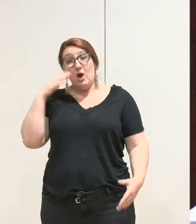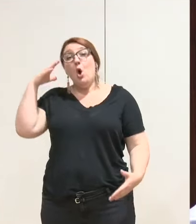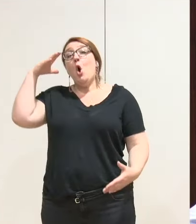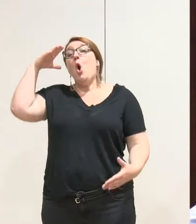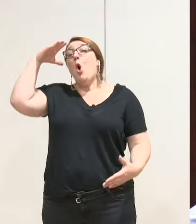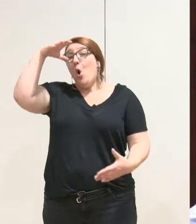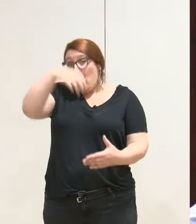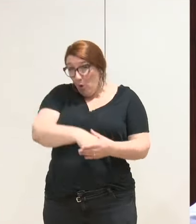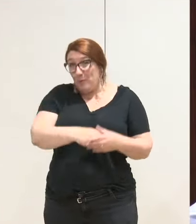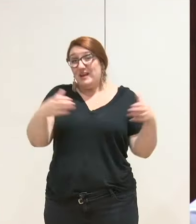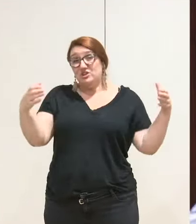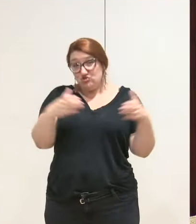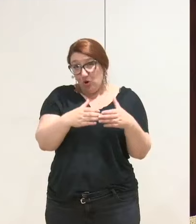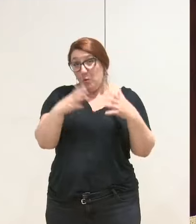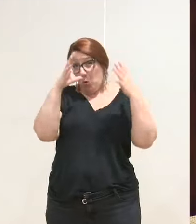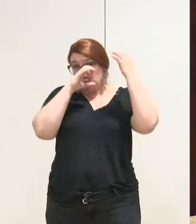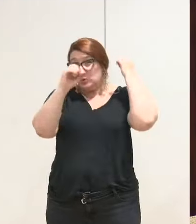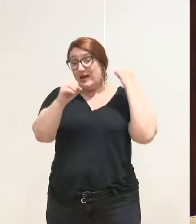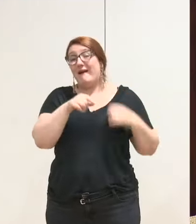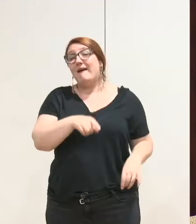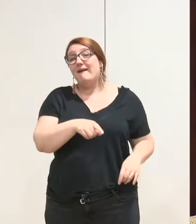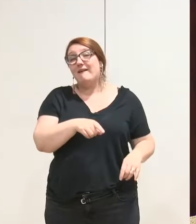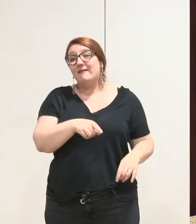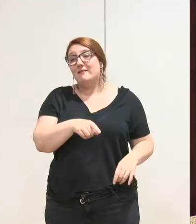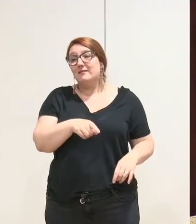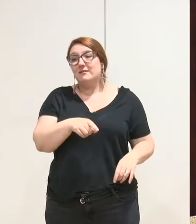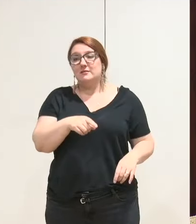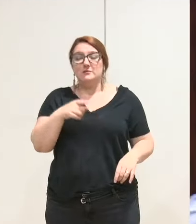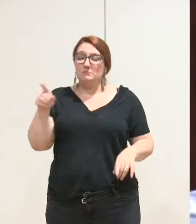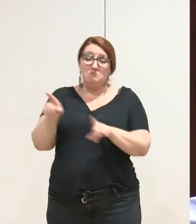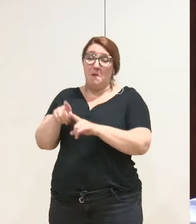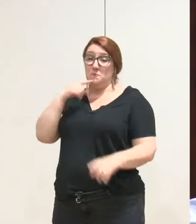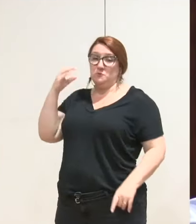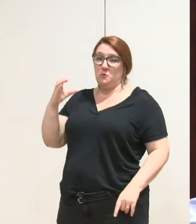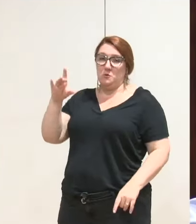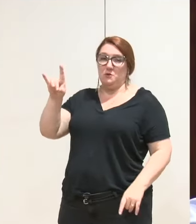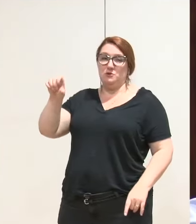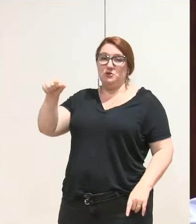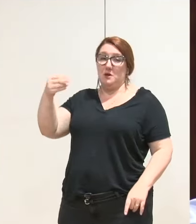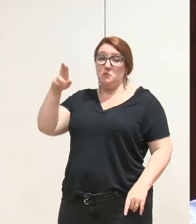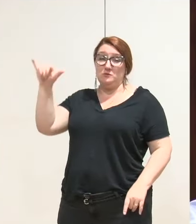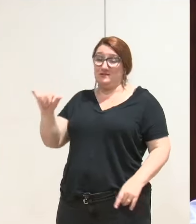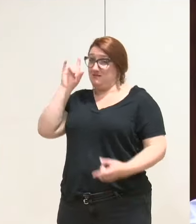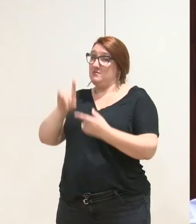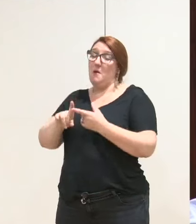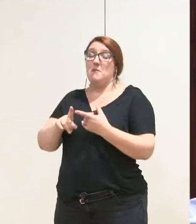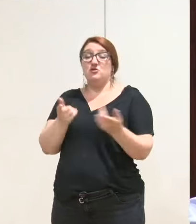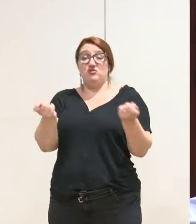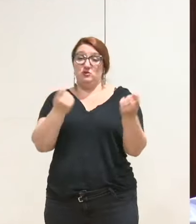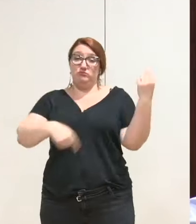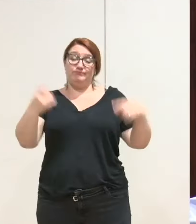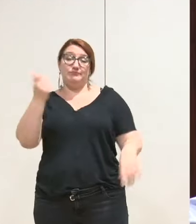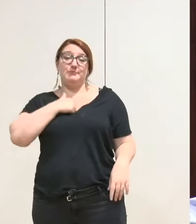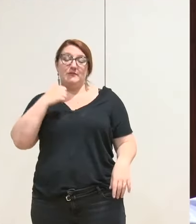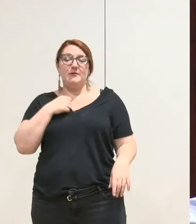que vient de dire Matthieu chamusi sur une privatisation de la gestion était assez sceptique sur une DSP